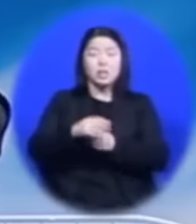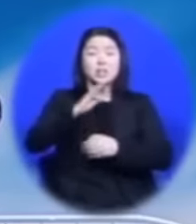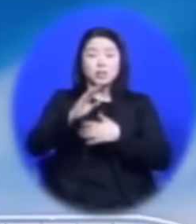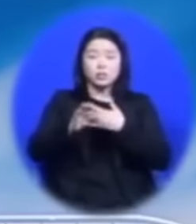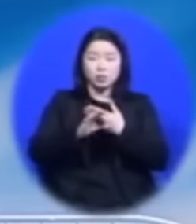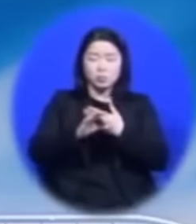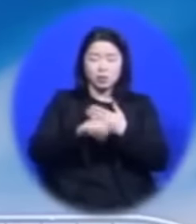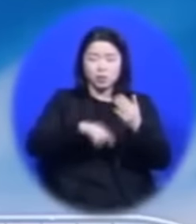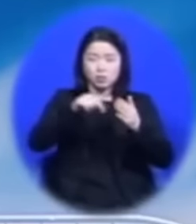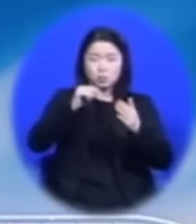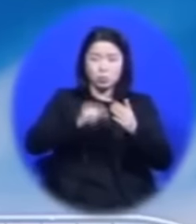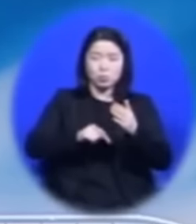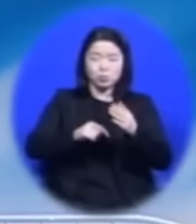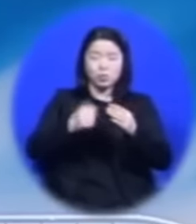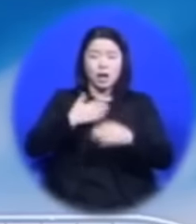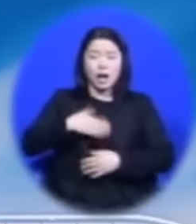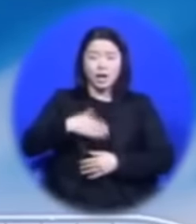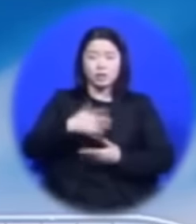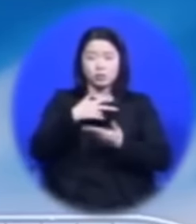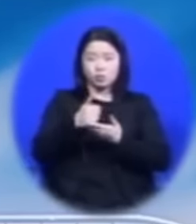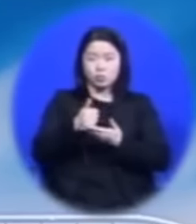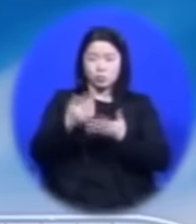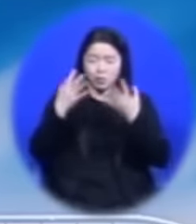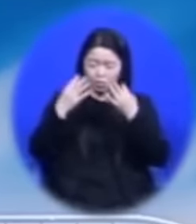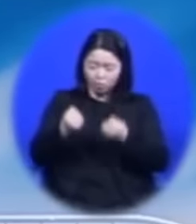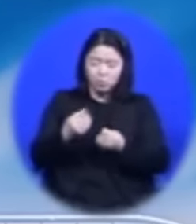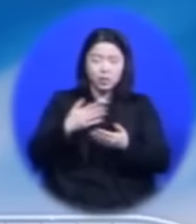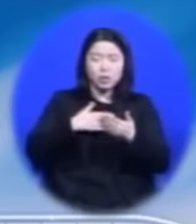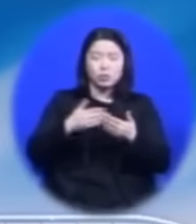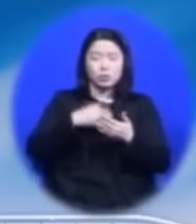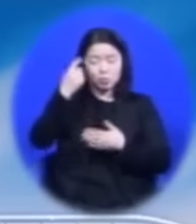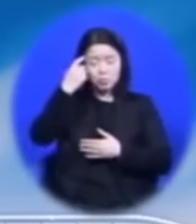그러면 속을 아시는 주님이 얼마나 두렵습니까?